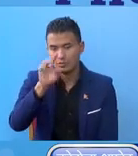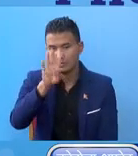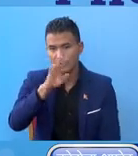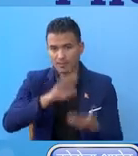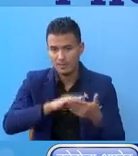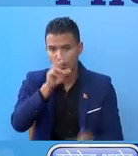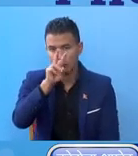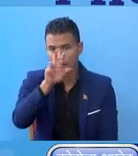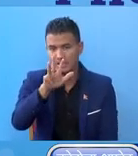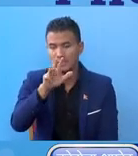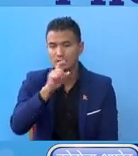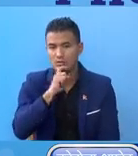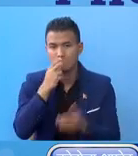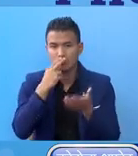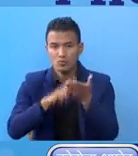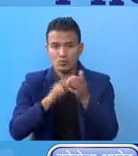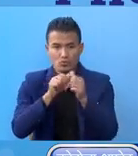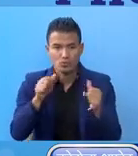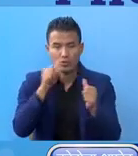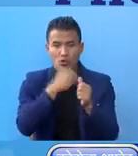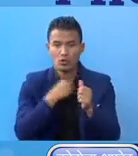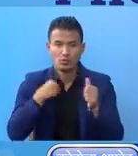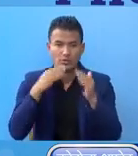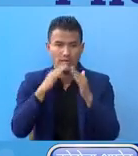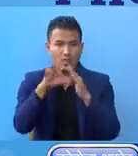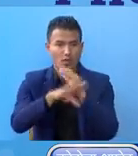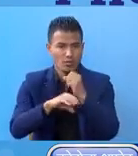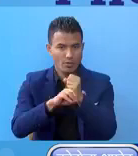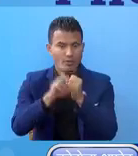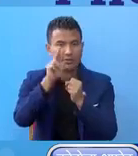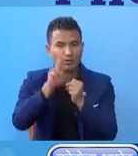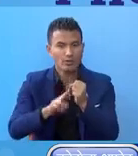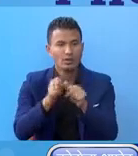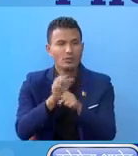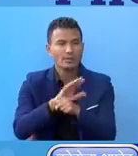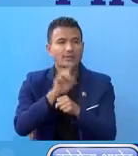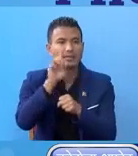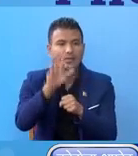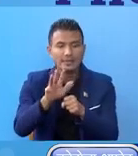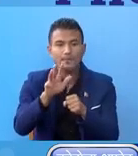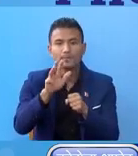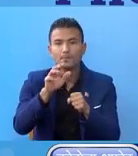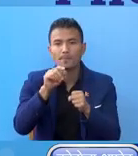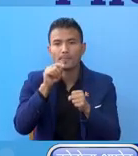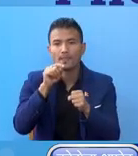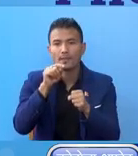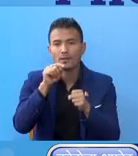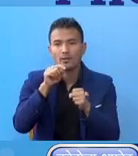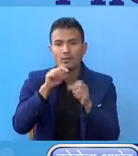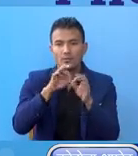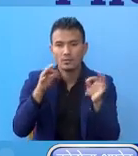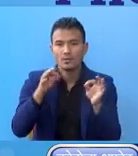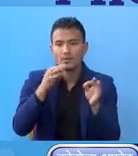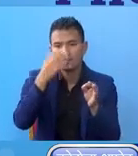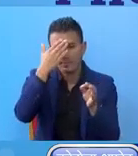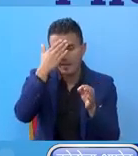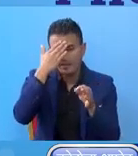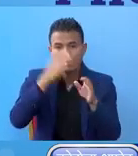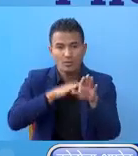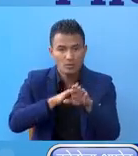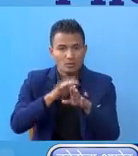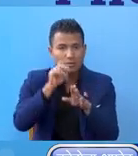2077/4/29 को पत्र मार्फत तहाँ अस्पताल अन्तर्गत रहेका कोभिड 19 का एसिम्टोमेटिक र माइल्ड केस